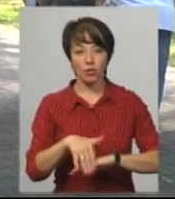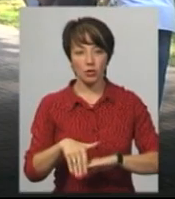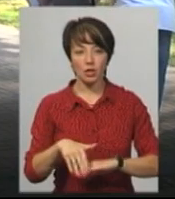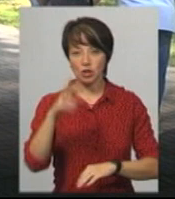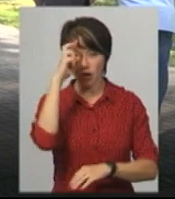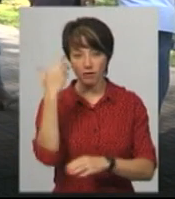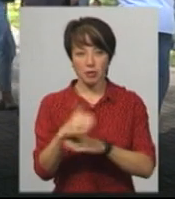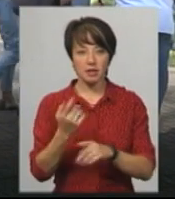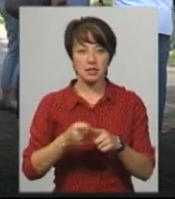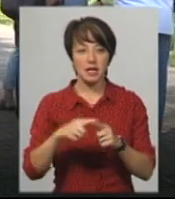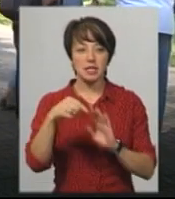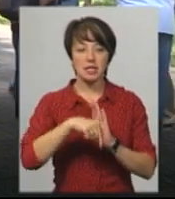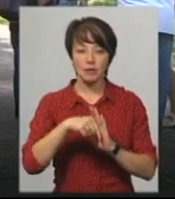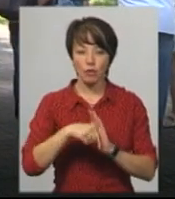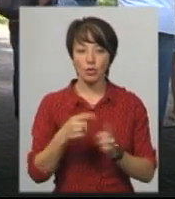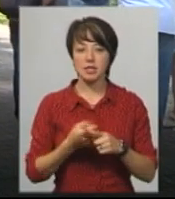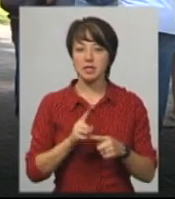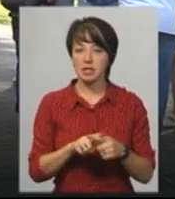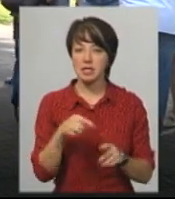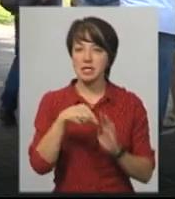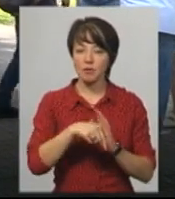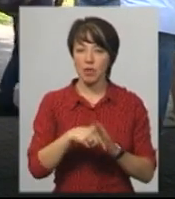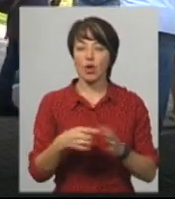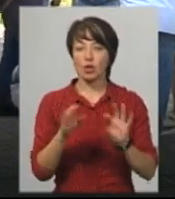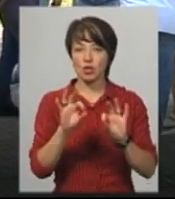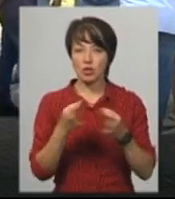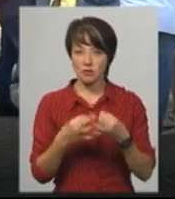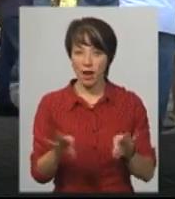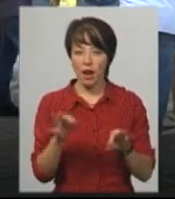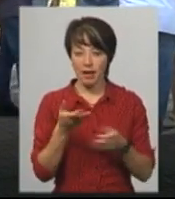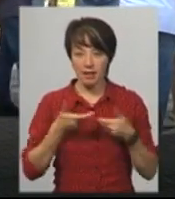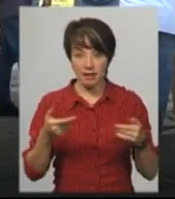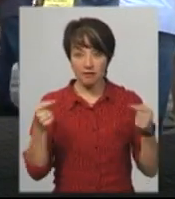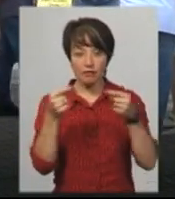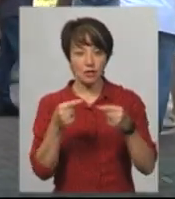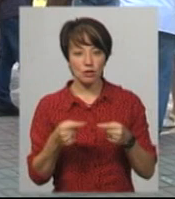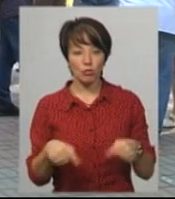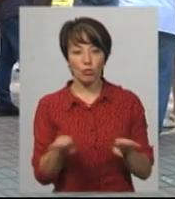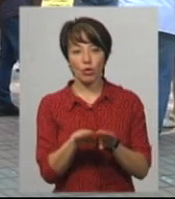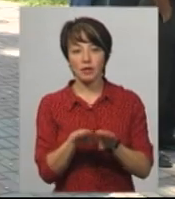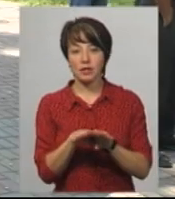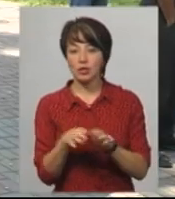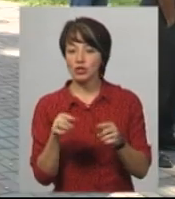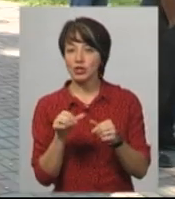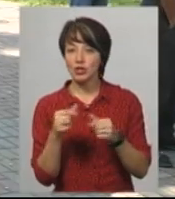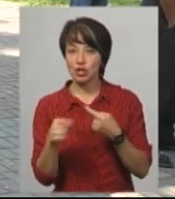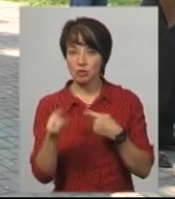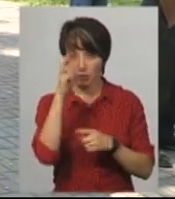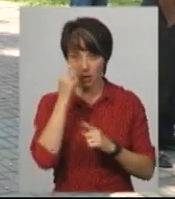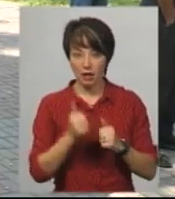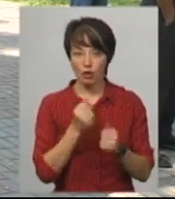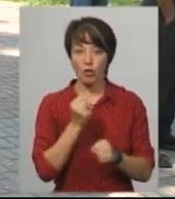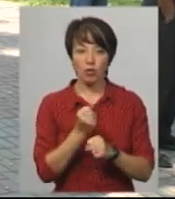– це символ, який дозволяє нас ідентифікувати в порівнянні з іншими країнами. Роблячи світлини,